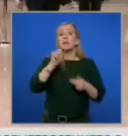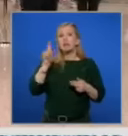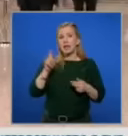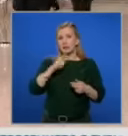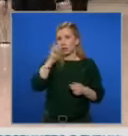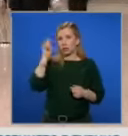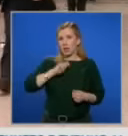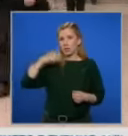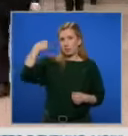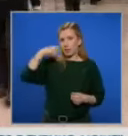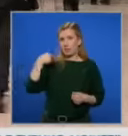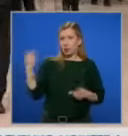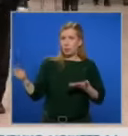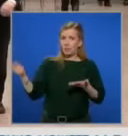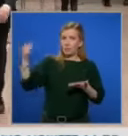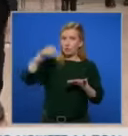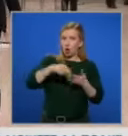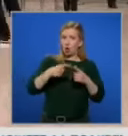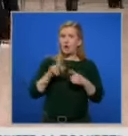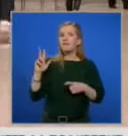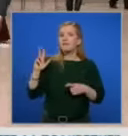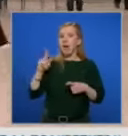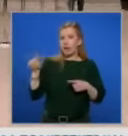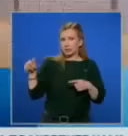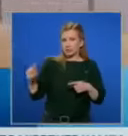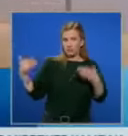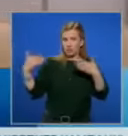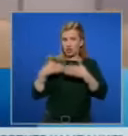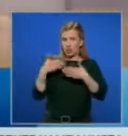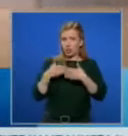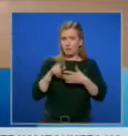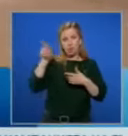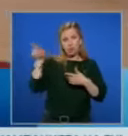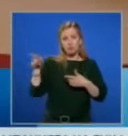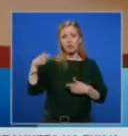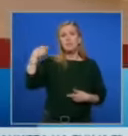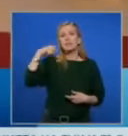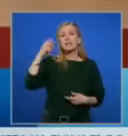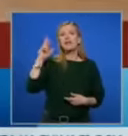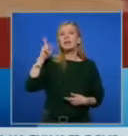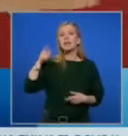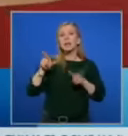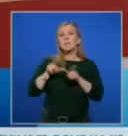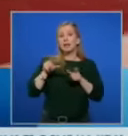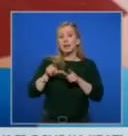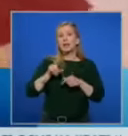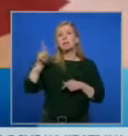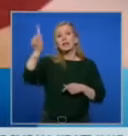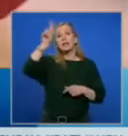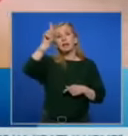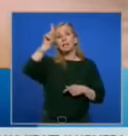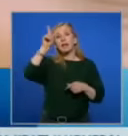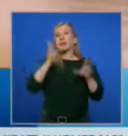пристигна тук от френската столица, където снощи беше на посещение при френския президент Макрон и при